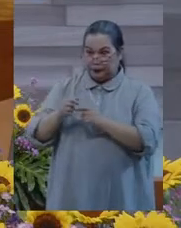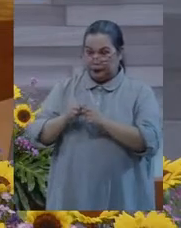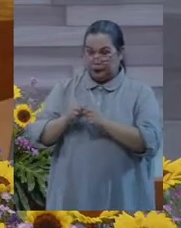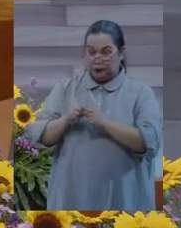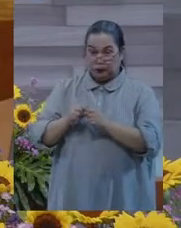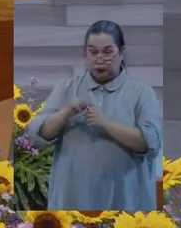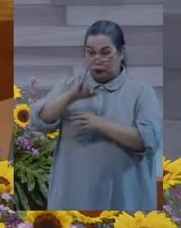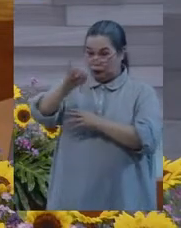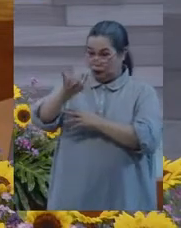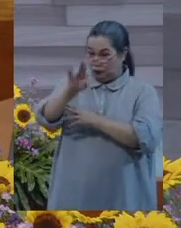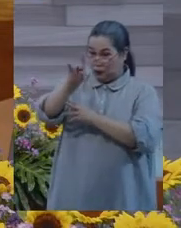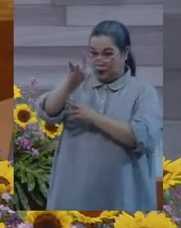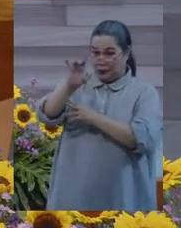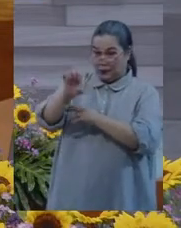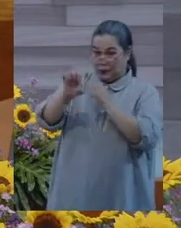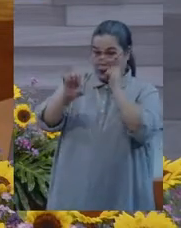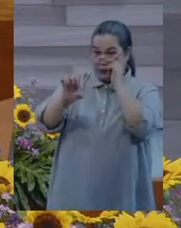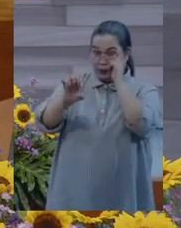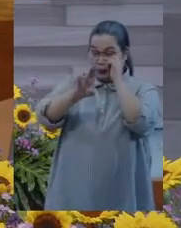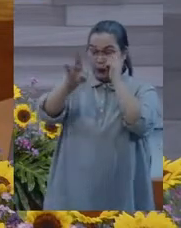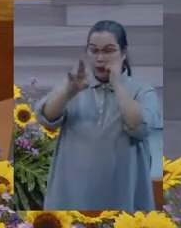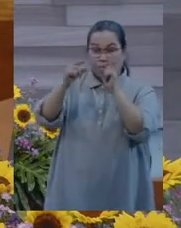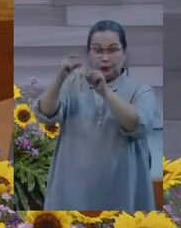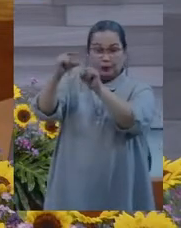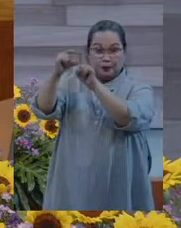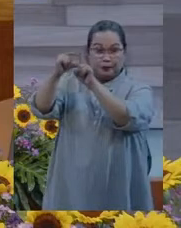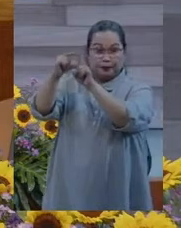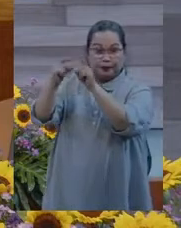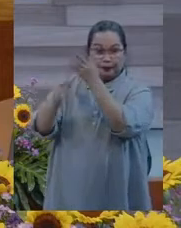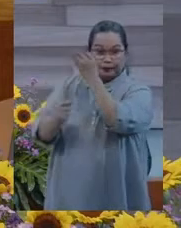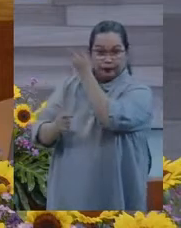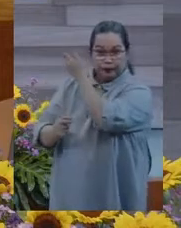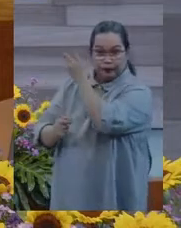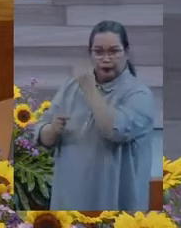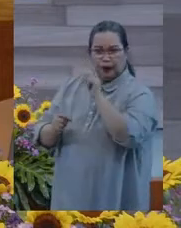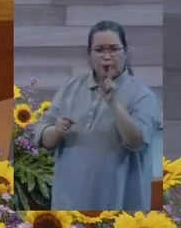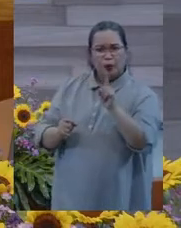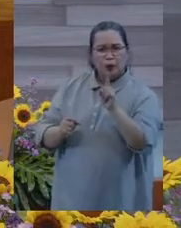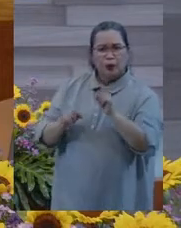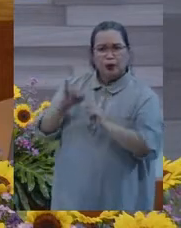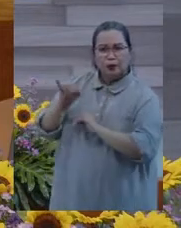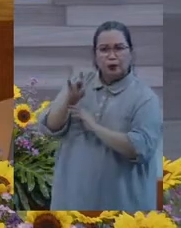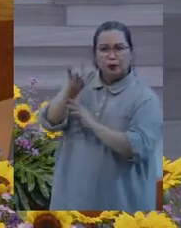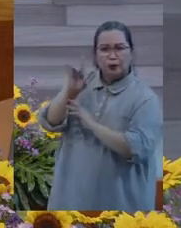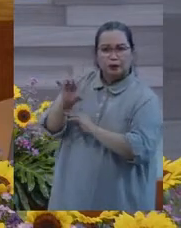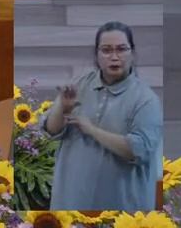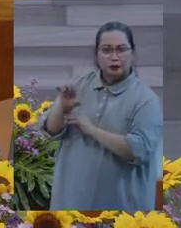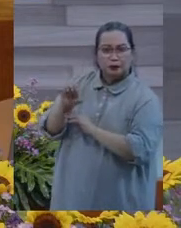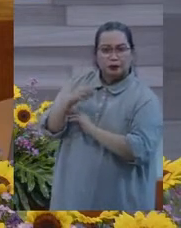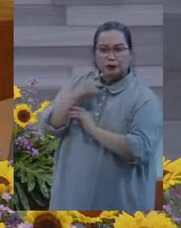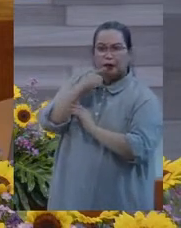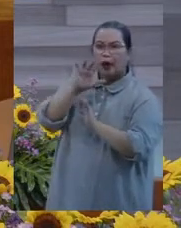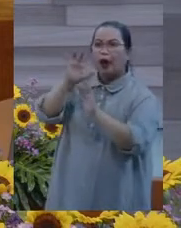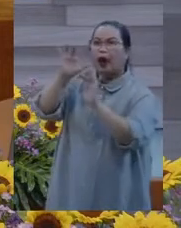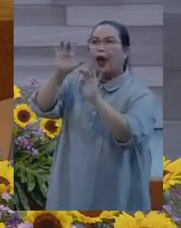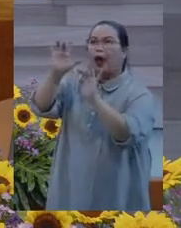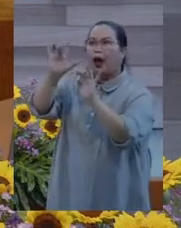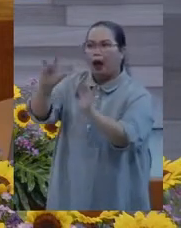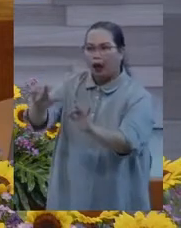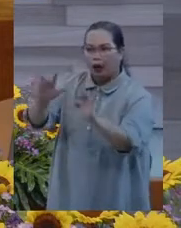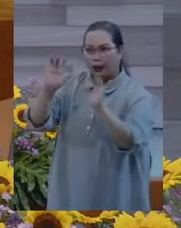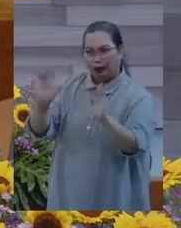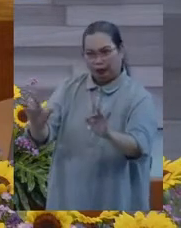Si Jude, ginamit niya ito. Saan kaya niya nakuha yung expression na woe to